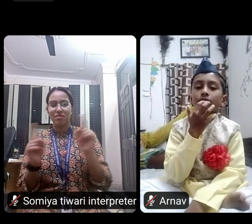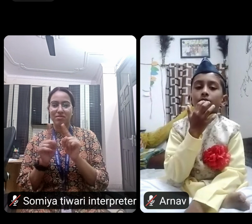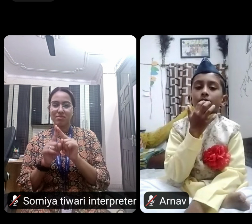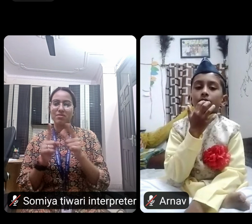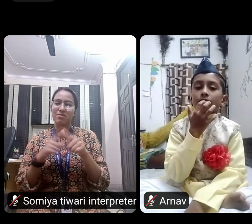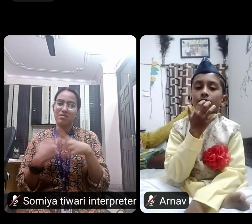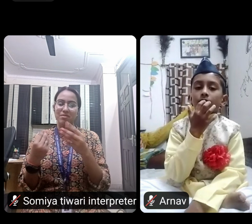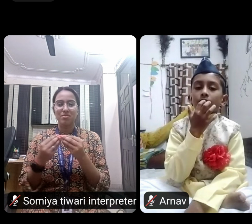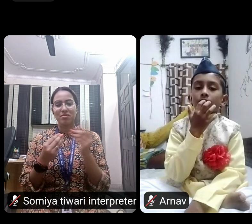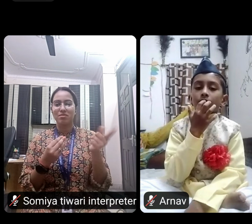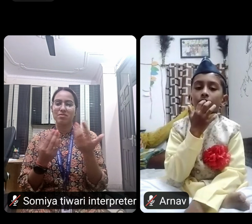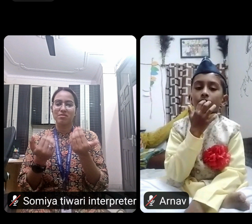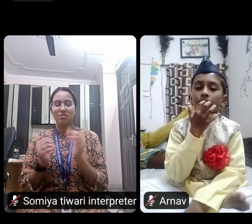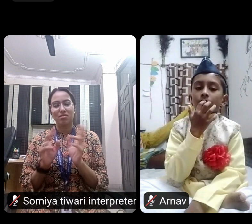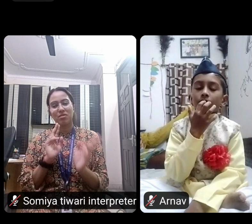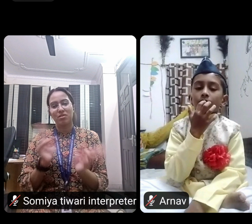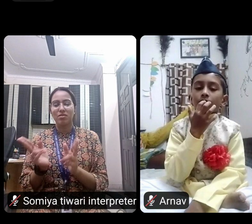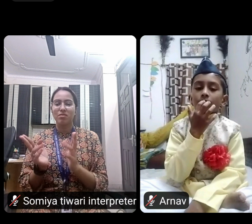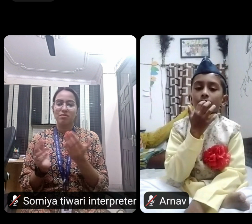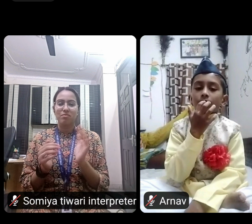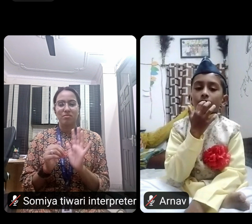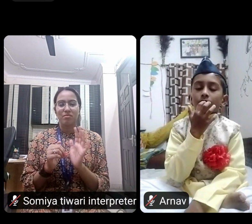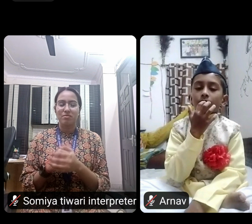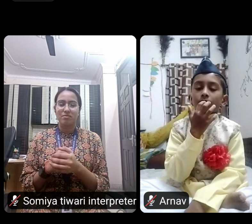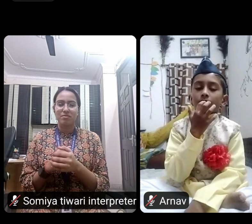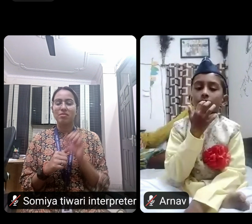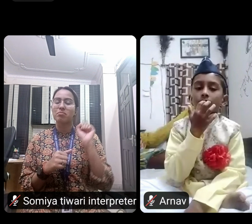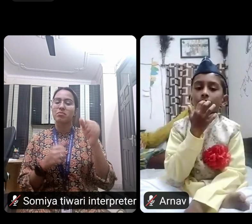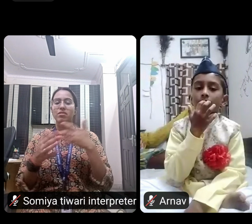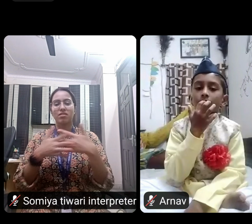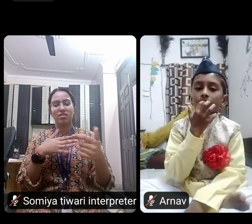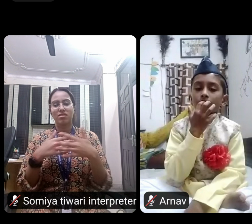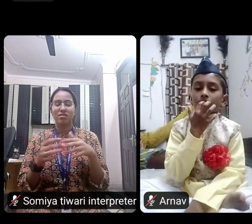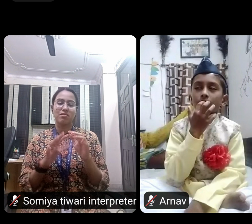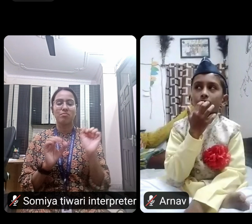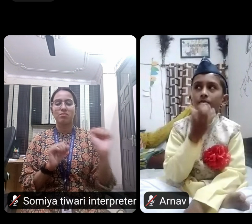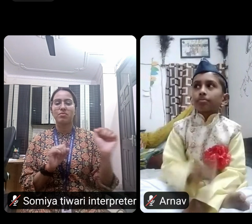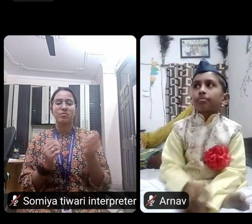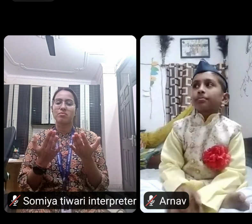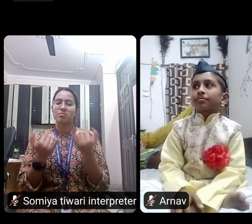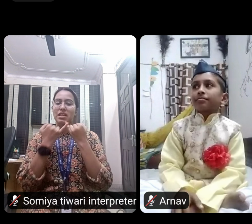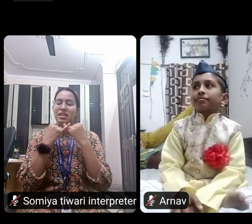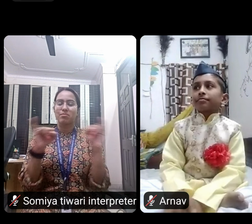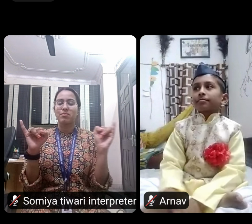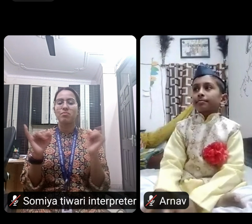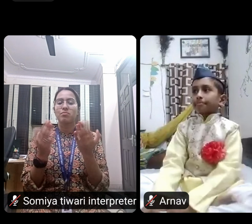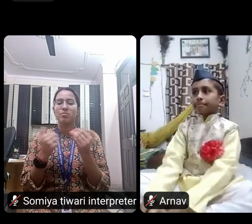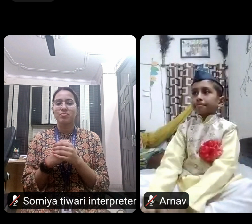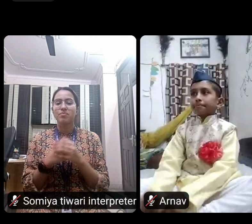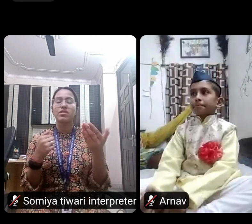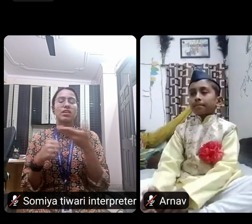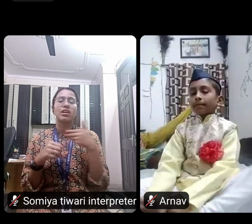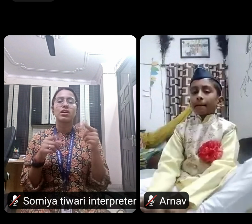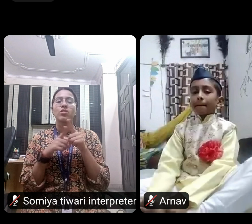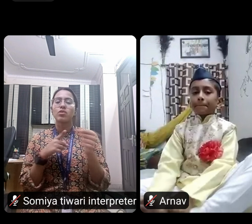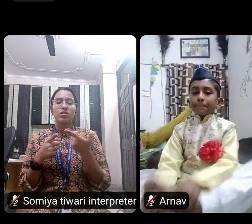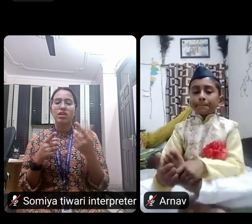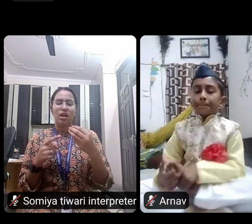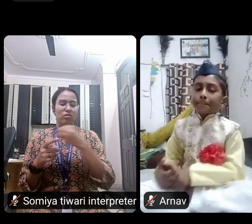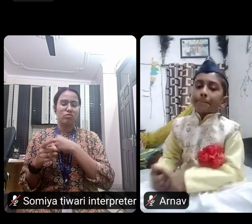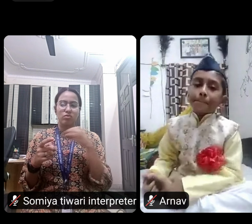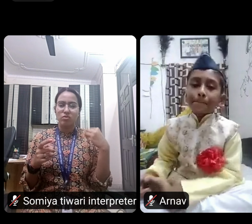कर सकती हूँ। मेरी बेटी है नॉर्मल, ऐसा नहीं बट नॉर्मल अपने हाथ पैर की हो सकती है। हमें वेरी सर गुड। क्या करना है, हमें इंजीनियर डॉक्टर